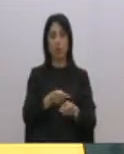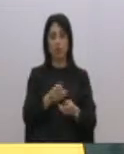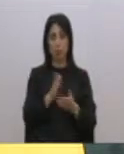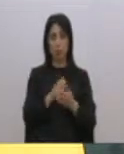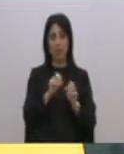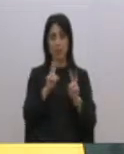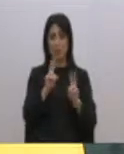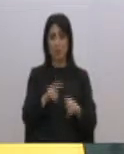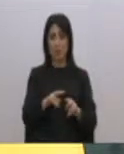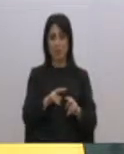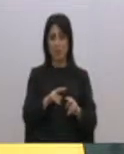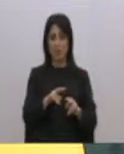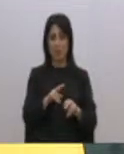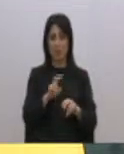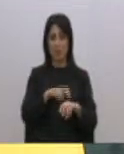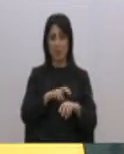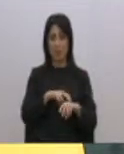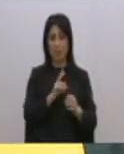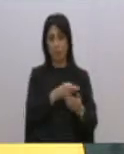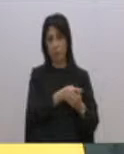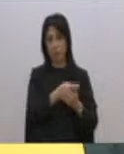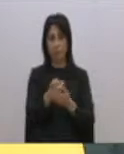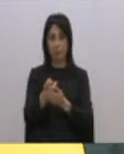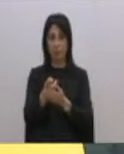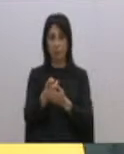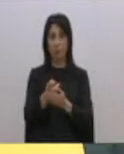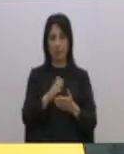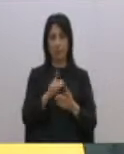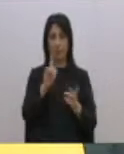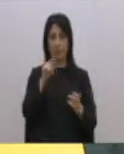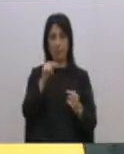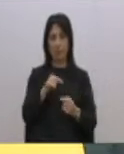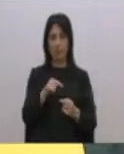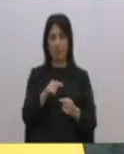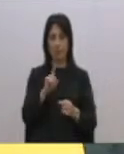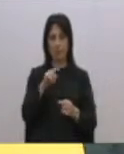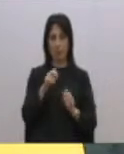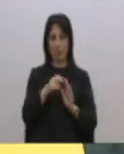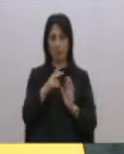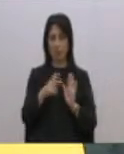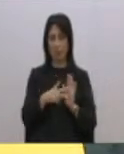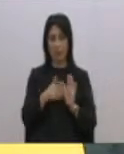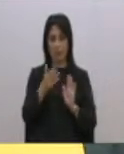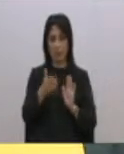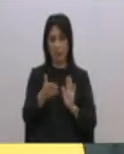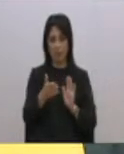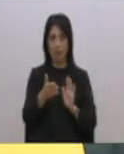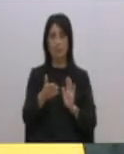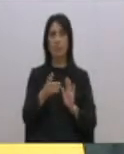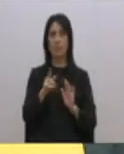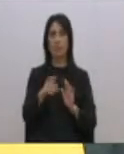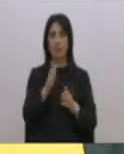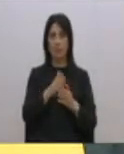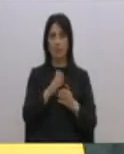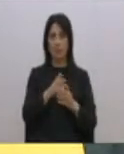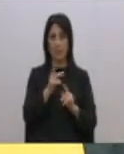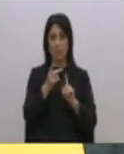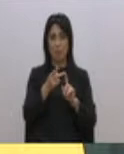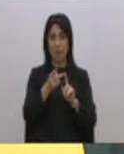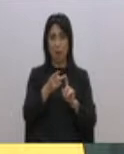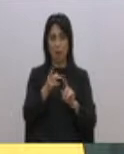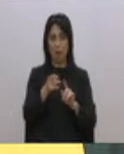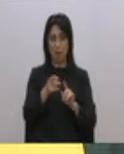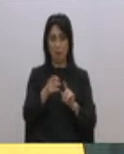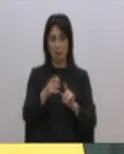სპეციალიზებულ უკვე სამედიცინო დაწესებულებაში გადაყვანა, მოგესწრებათ, ნომერ 18 დაწესებულება და ის არის ასე ვთქვათ მეორე ეტაპი,